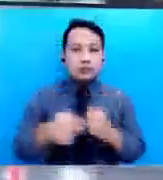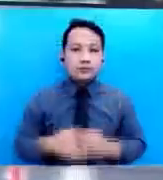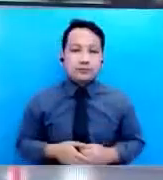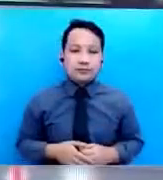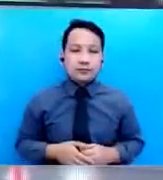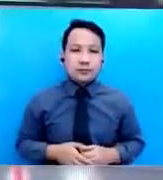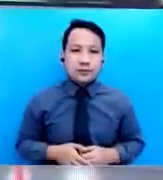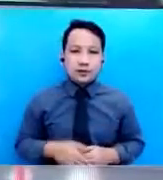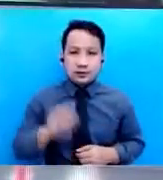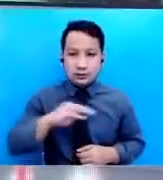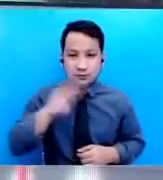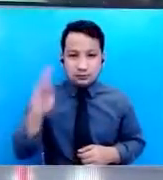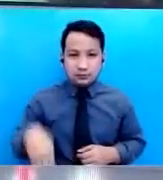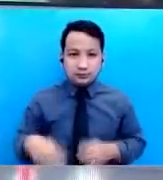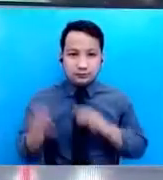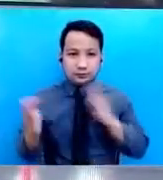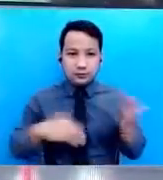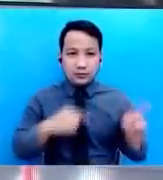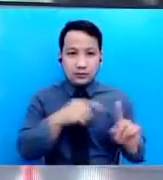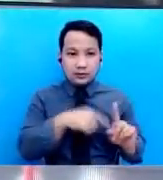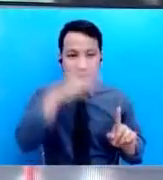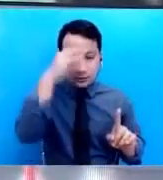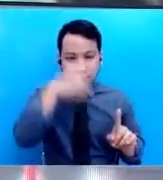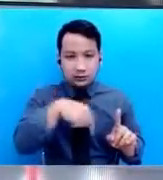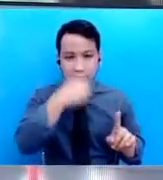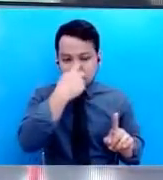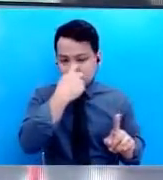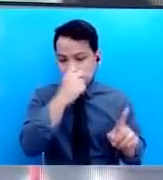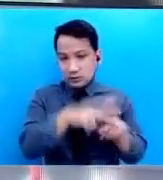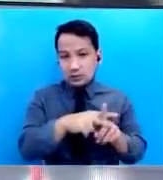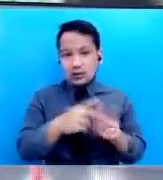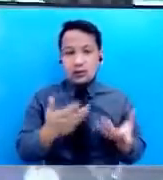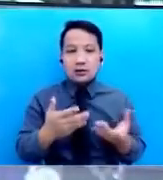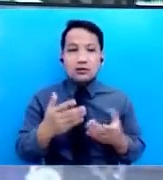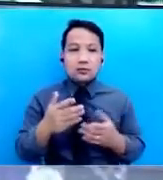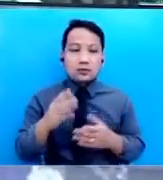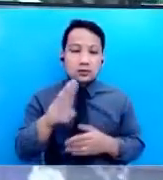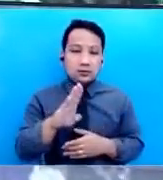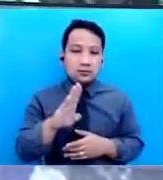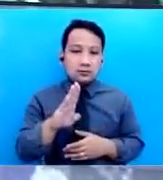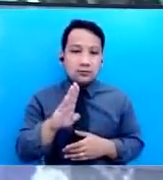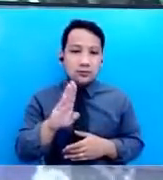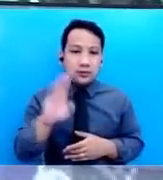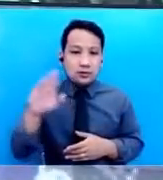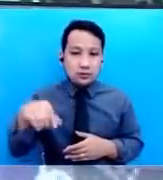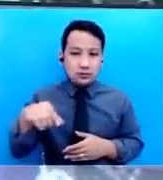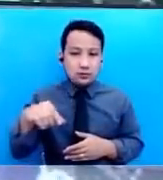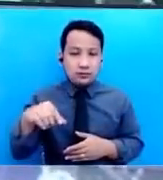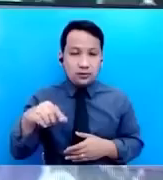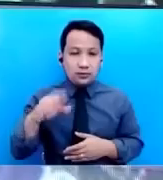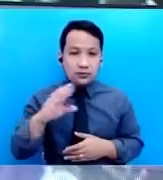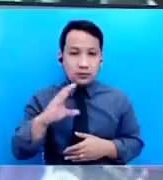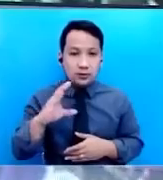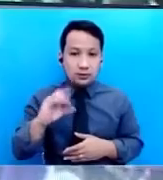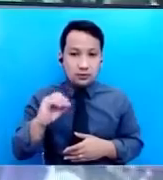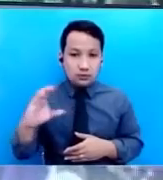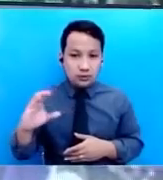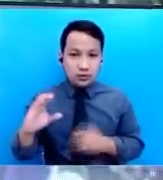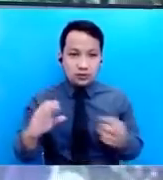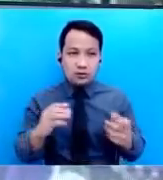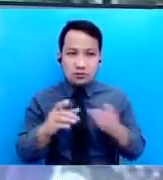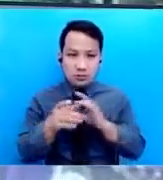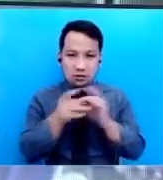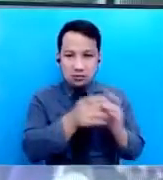Sa Maynila, patay sa pamamaril ang isang empleyado ng Bureau of Customs. Hinala ng mga otoridad, may kinalaman sa trabaho